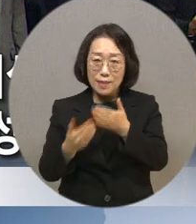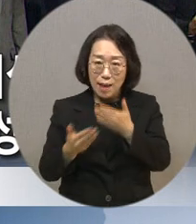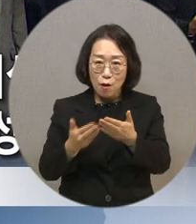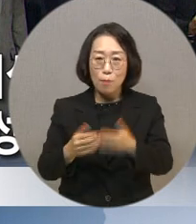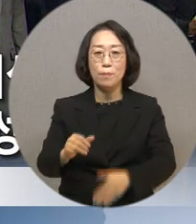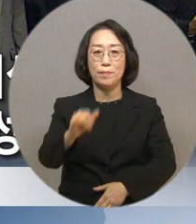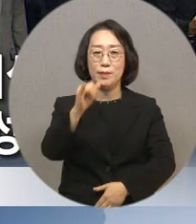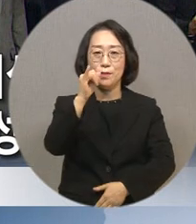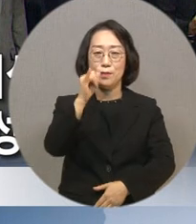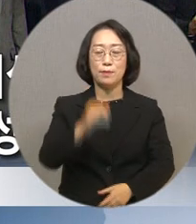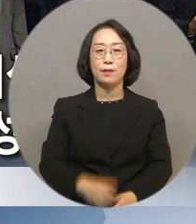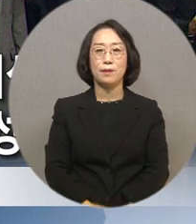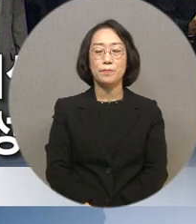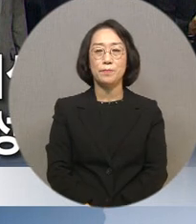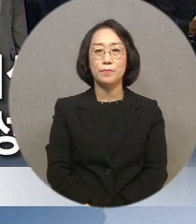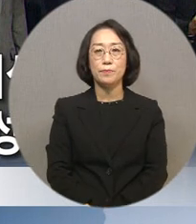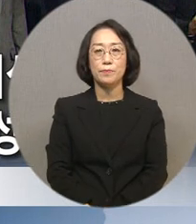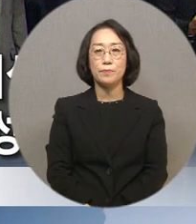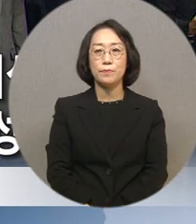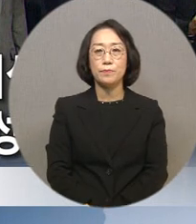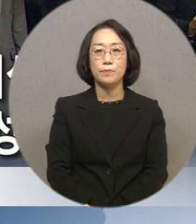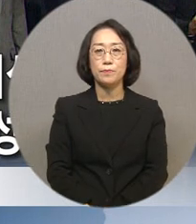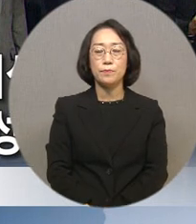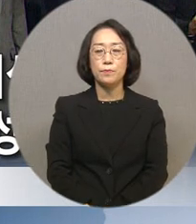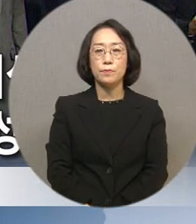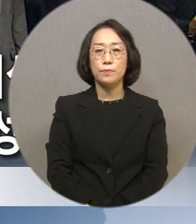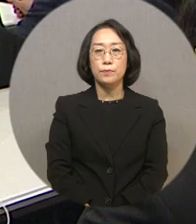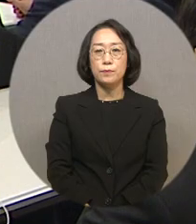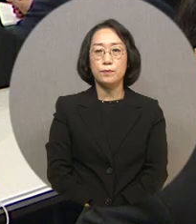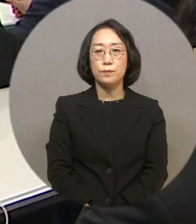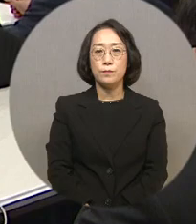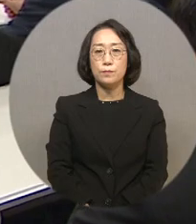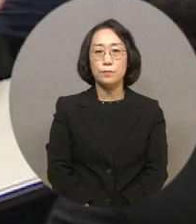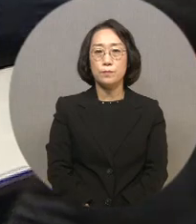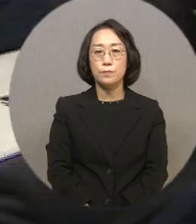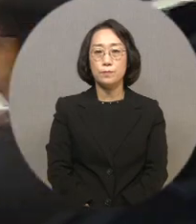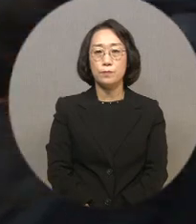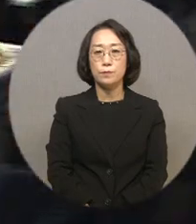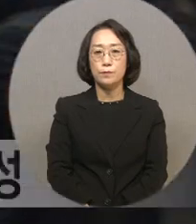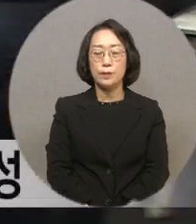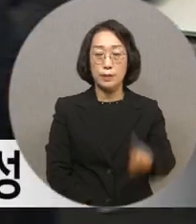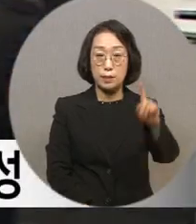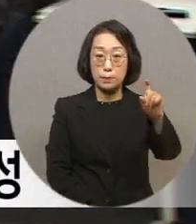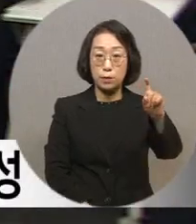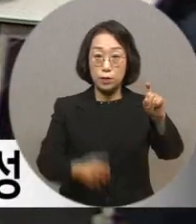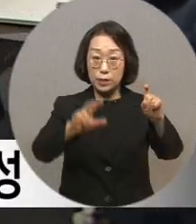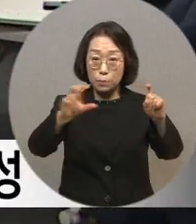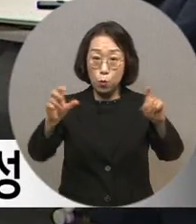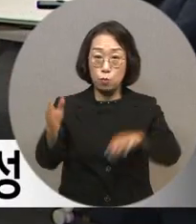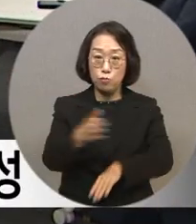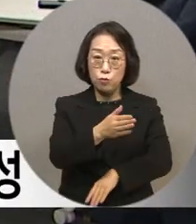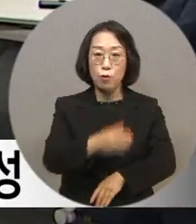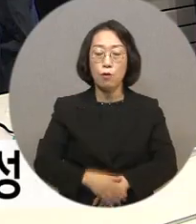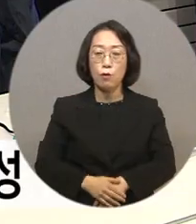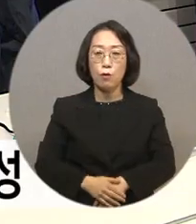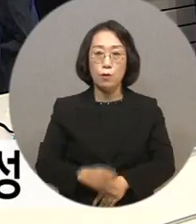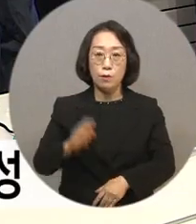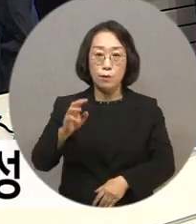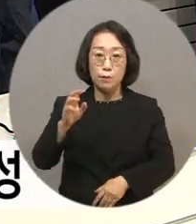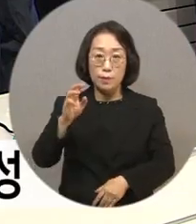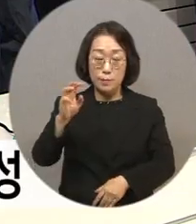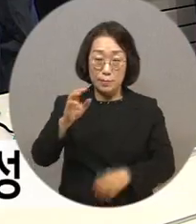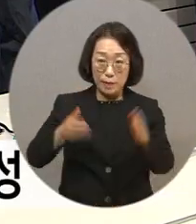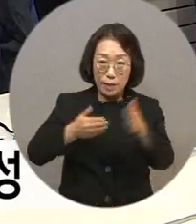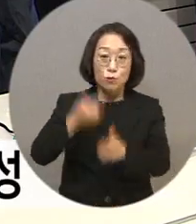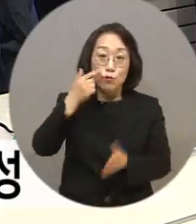시간이 이어졌습니다 정유정 기자입니다 지난 11월 25일부터 30일까지 6일간